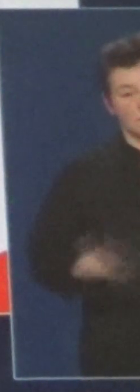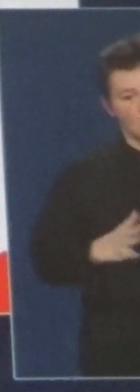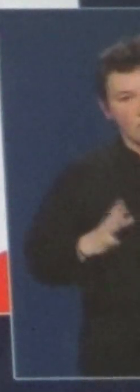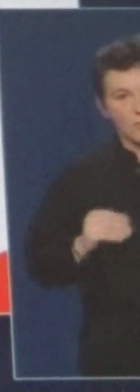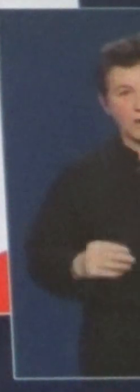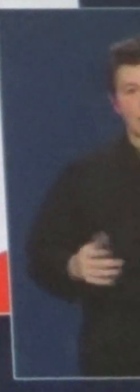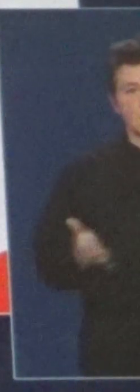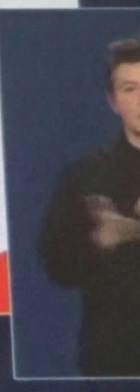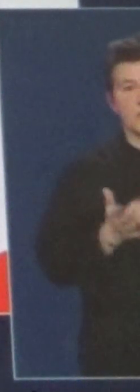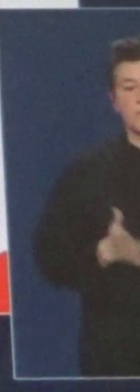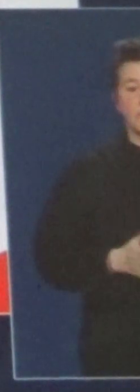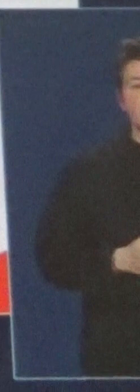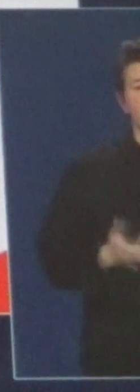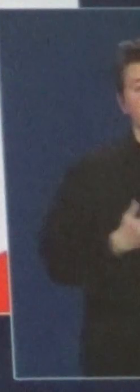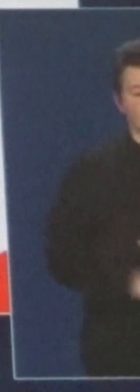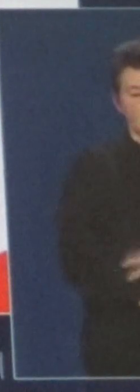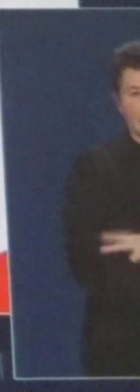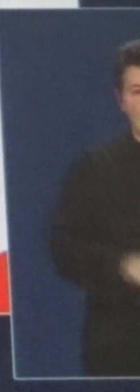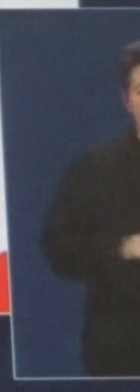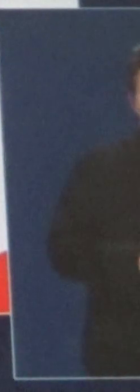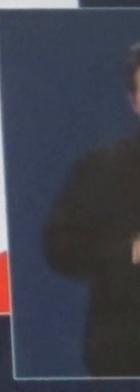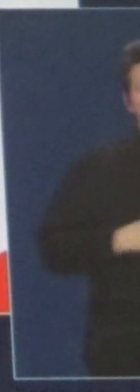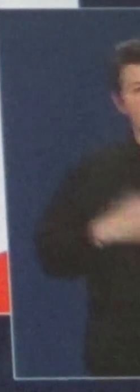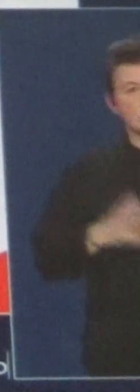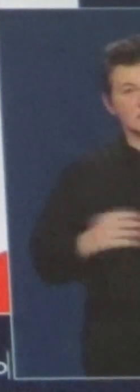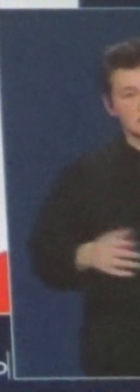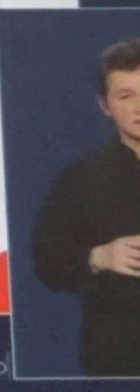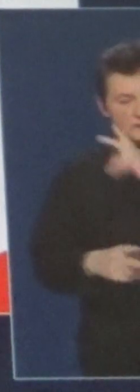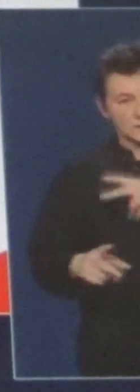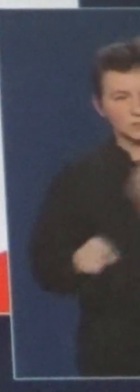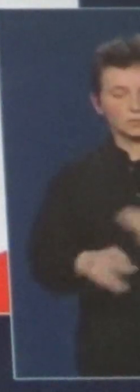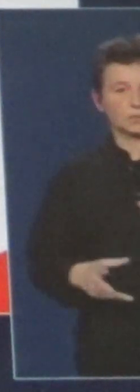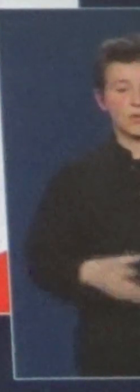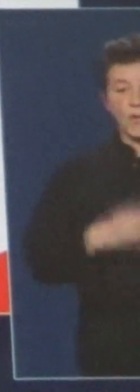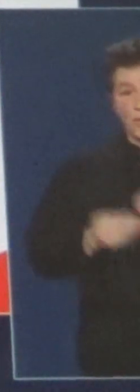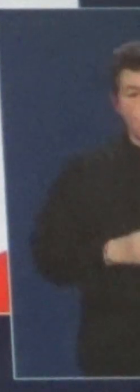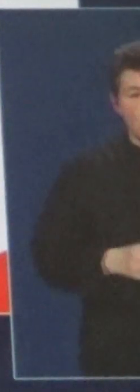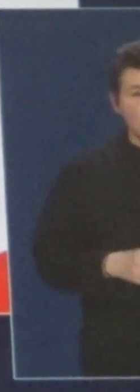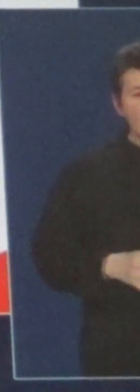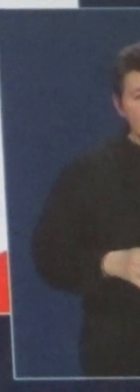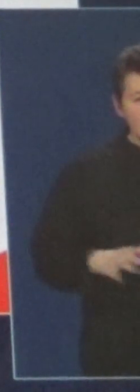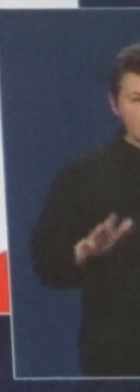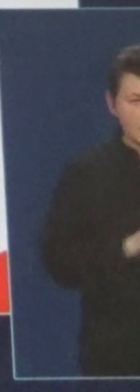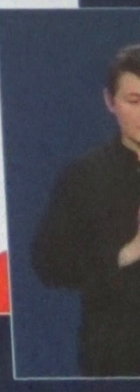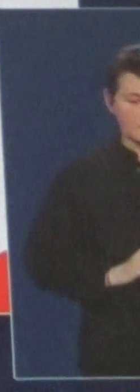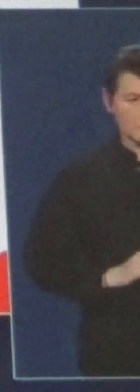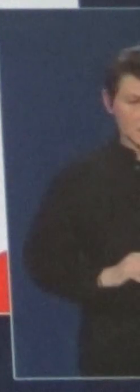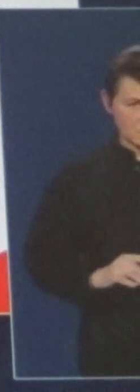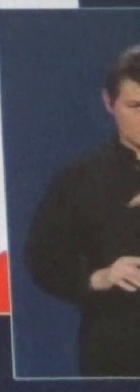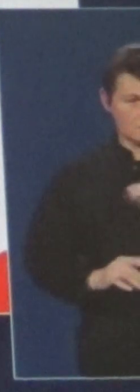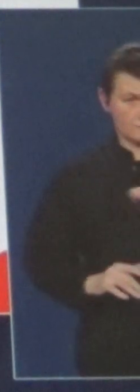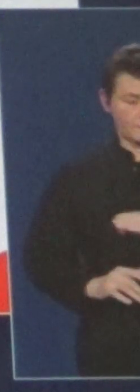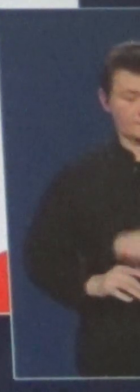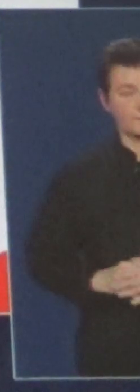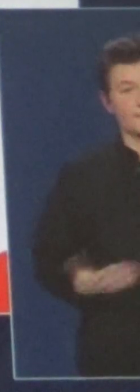Macron, avec Renaissance, tu pensais gagner ton Marignan. Macron, tu